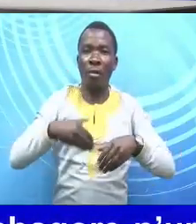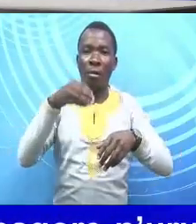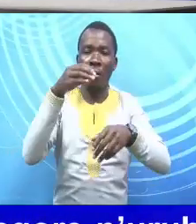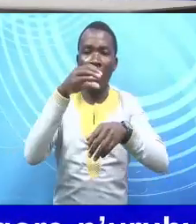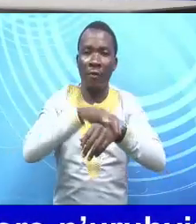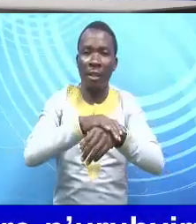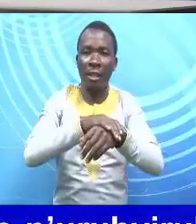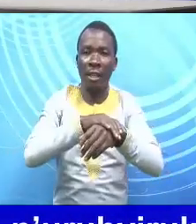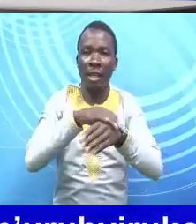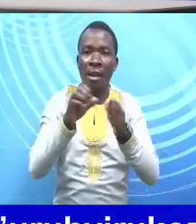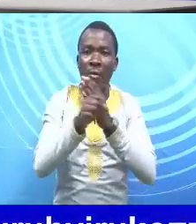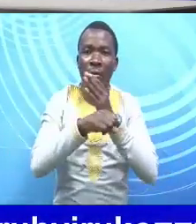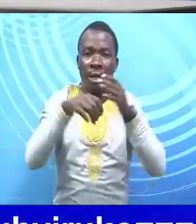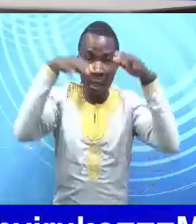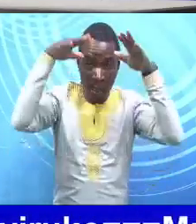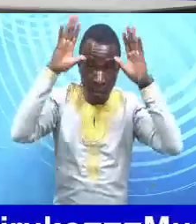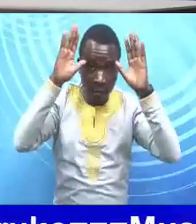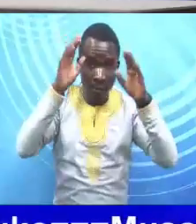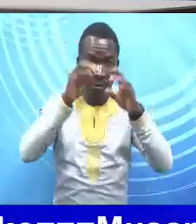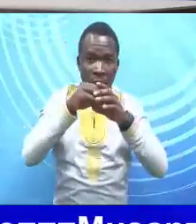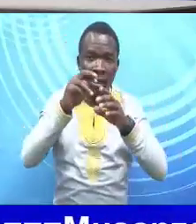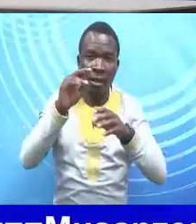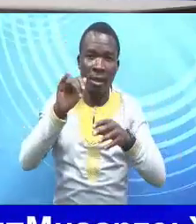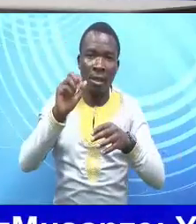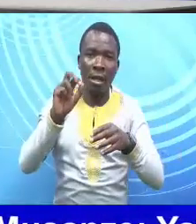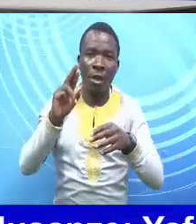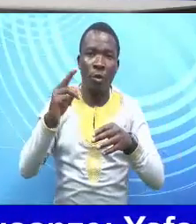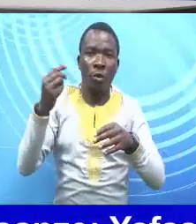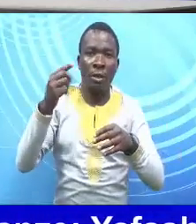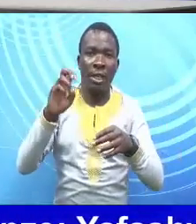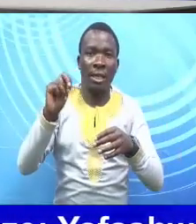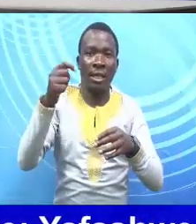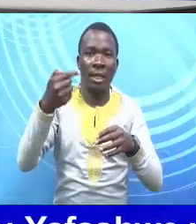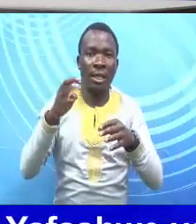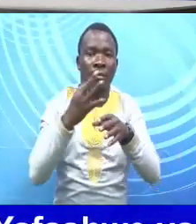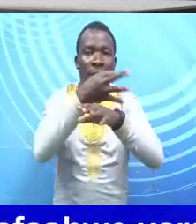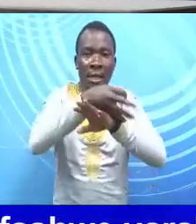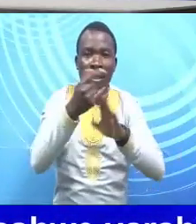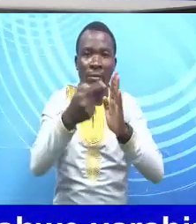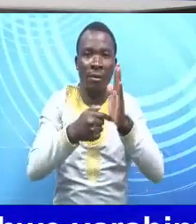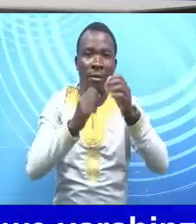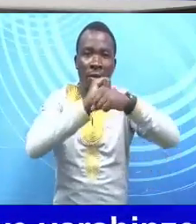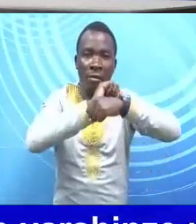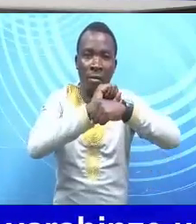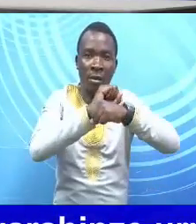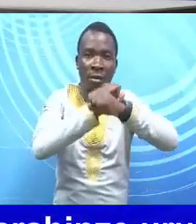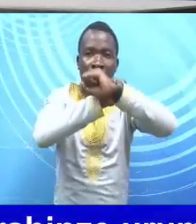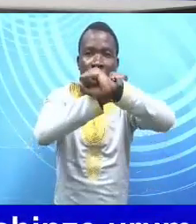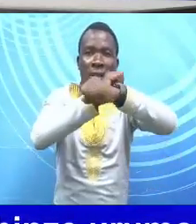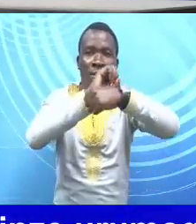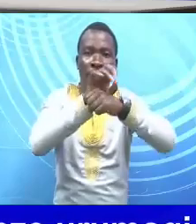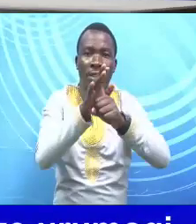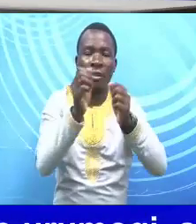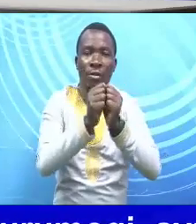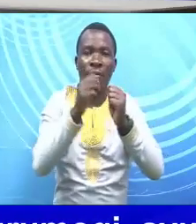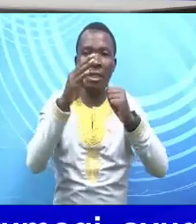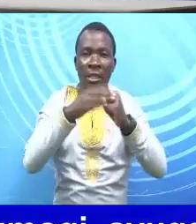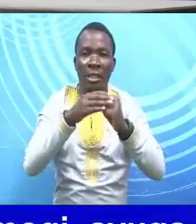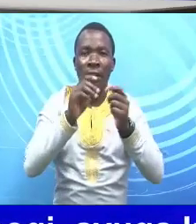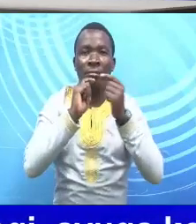murenge wa Nyamirambo mu kagari ka Mumena muri Nyarugenge bakaba bari barenze ku mabwiriza yo kwirinda icyorezo cya COVID-19 Celestin Nishema ko